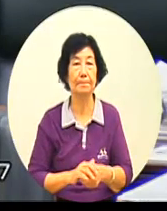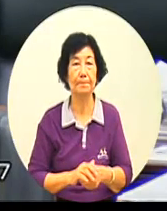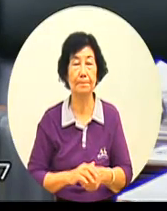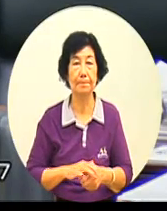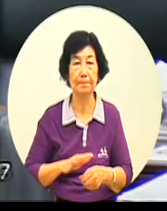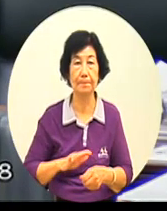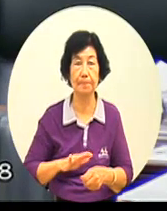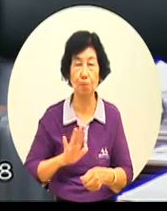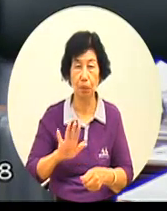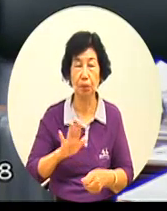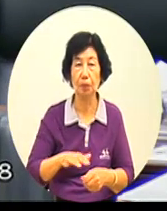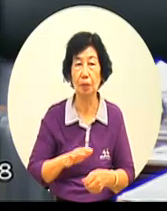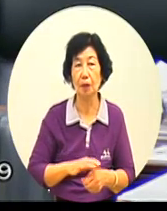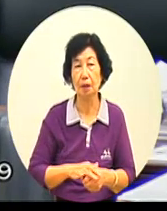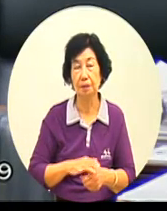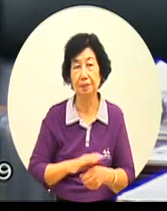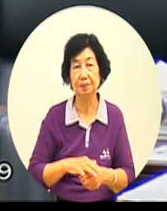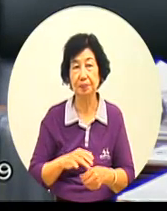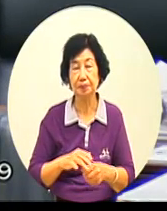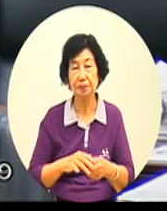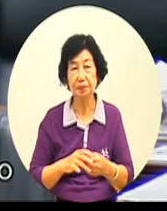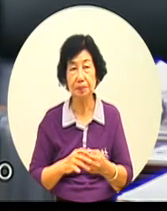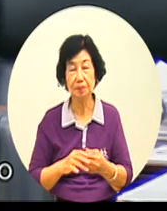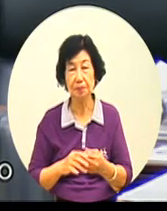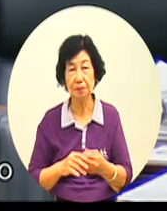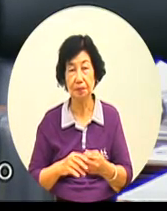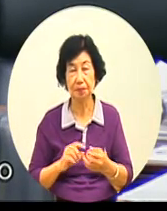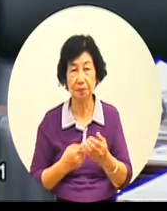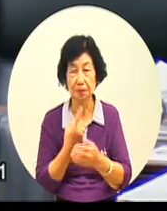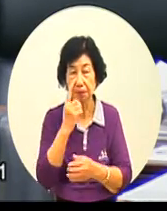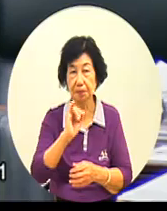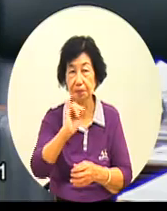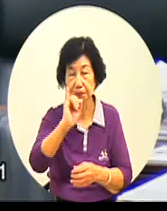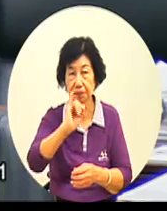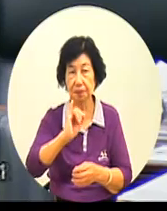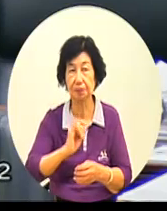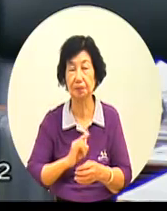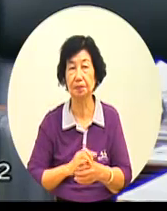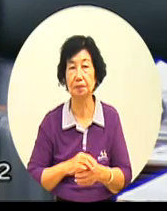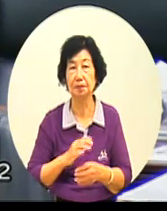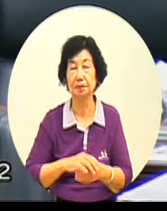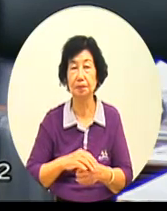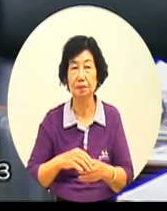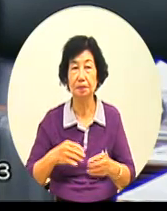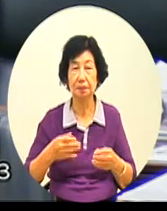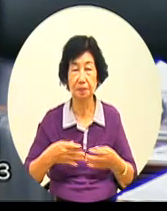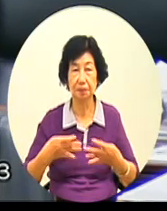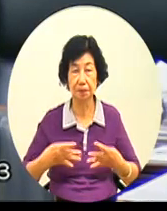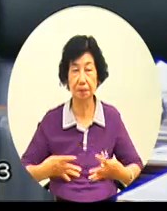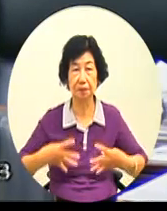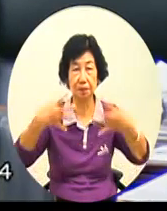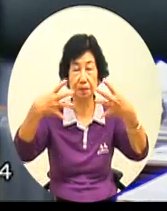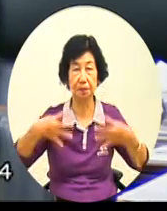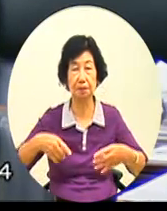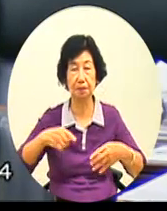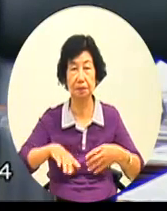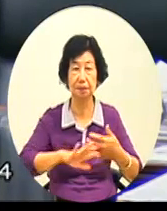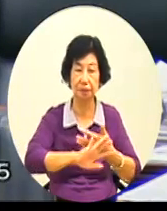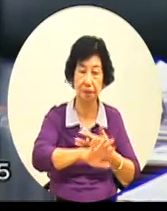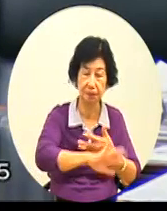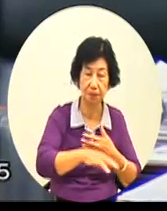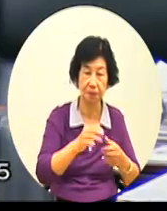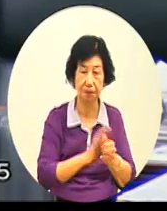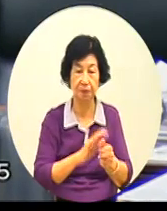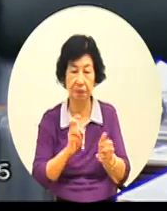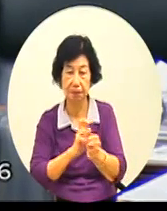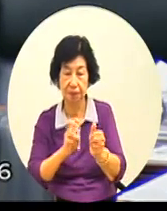寓，或者是所谓的单身族群的一些相关的照顾。那